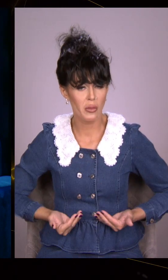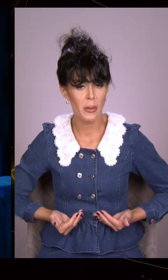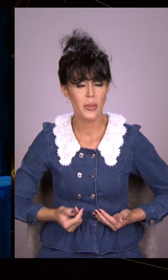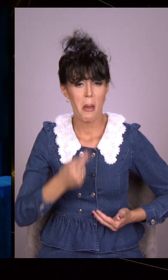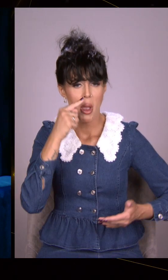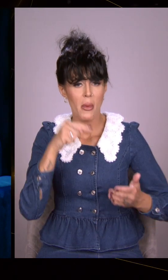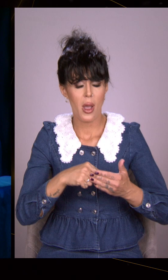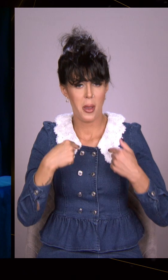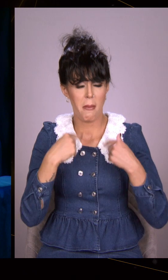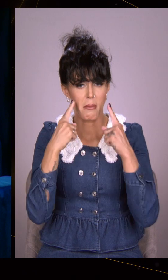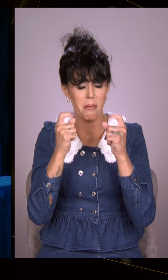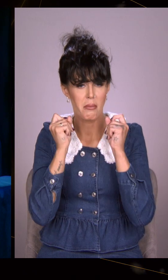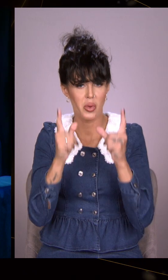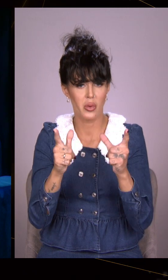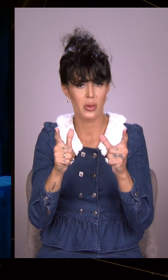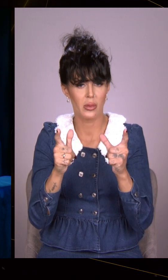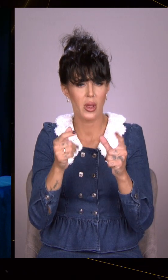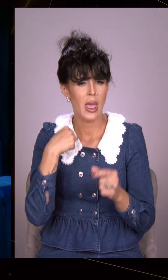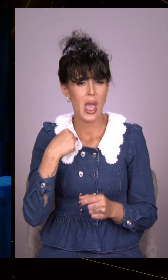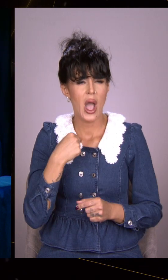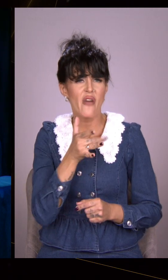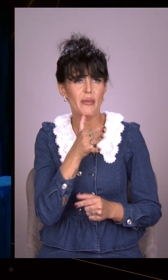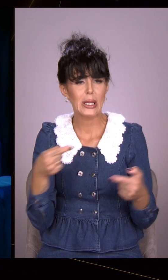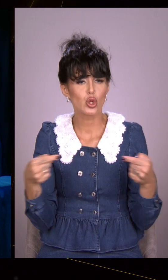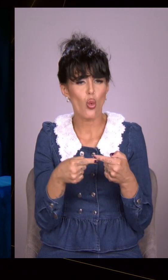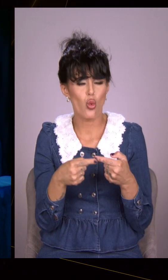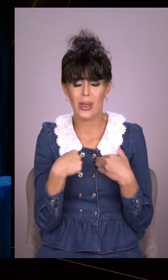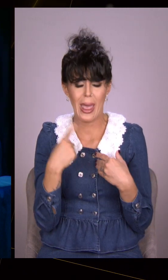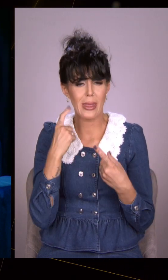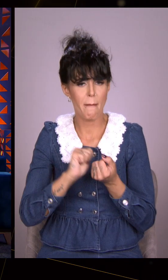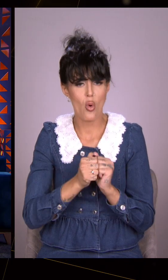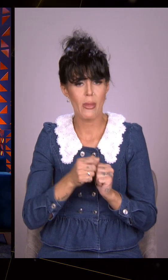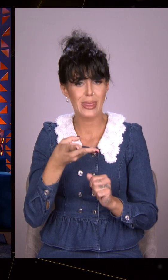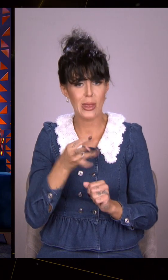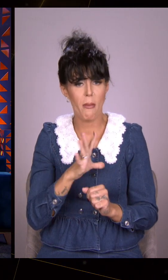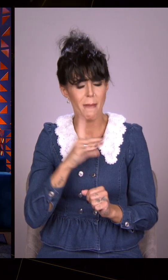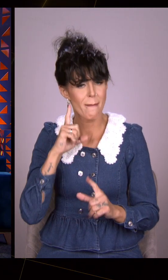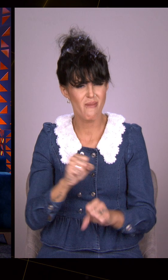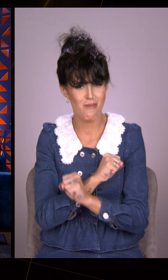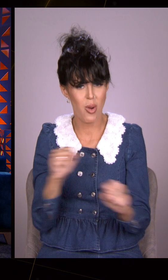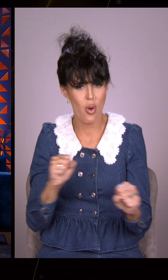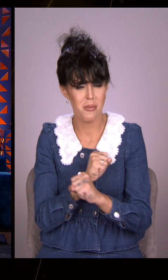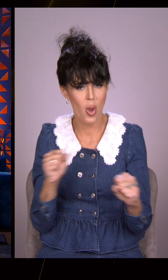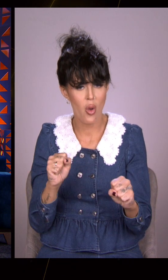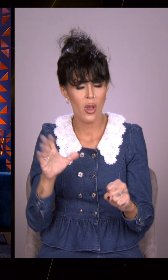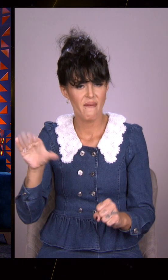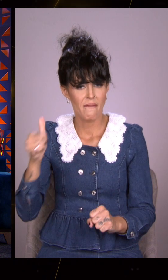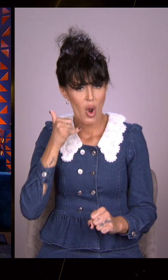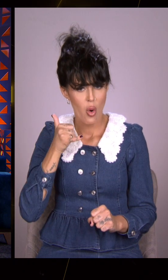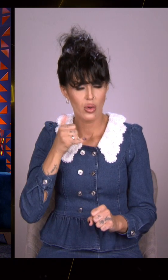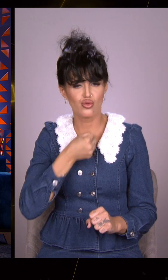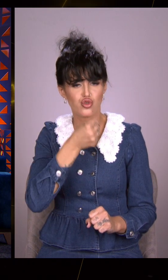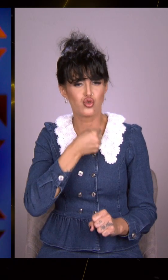від трьох чи, я вже точно не пам'ятаю, вибухів. Потім мені зателефонувала старша